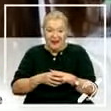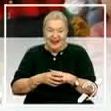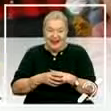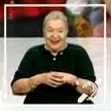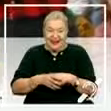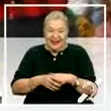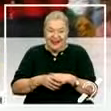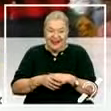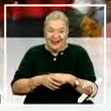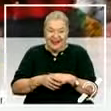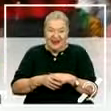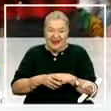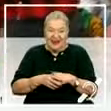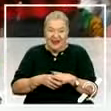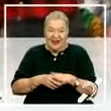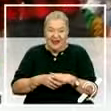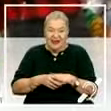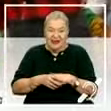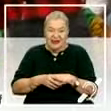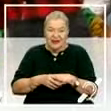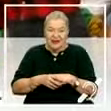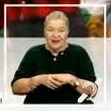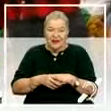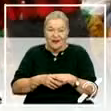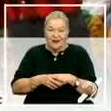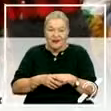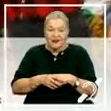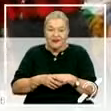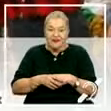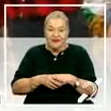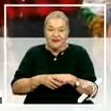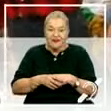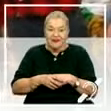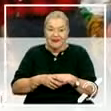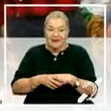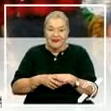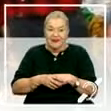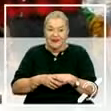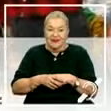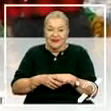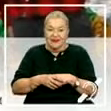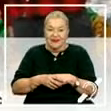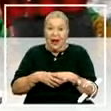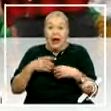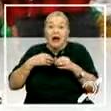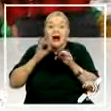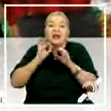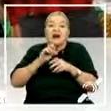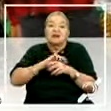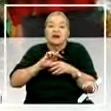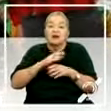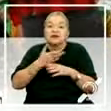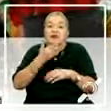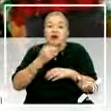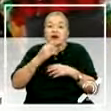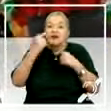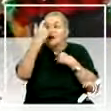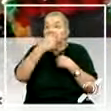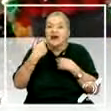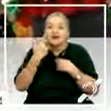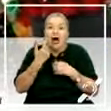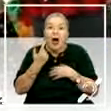1500 de euro. Hai. Ana, are mere! Fii bucuros! Entuziasmat! Hai! 1, 2, 3 și... Fii